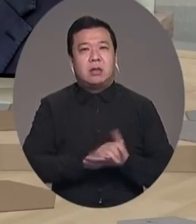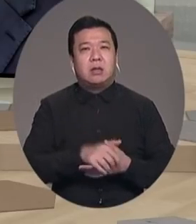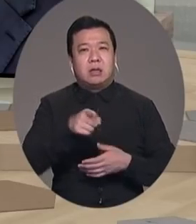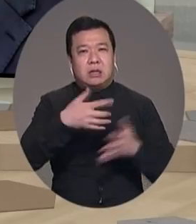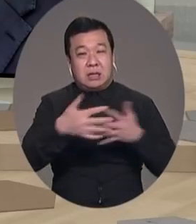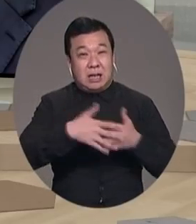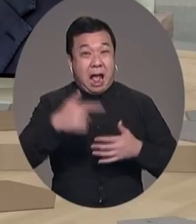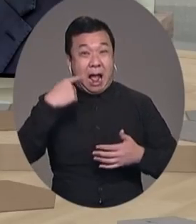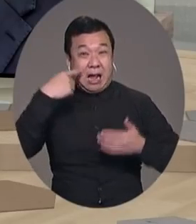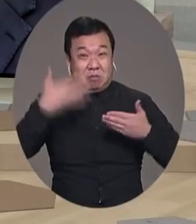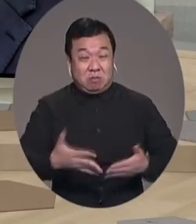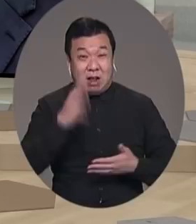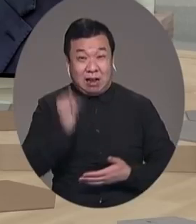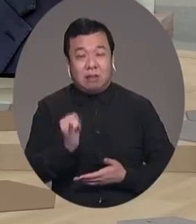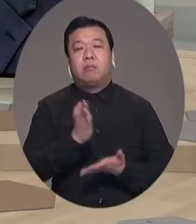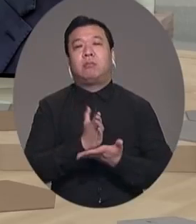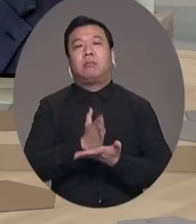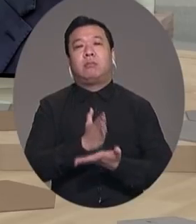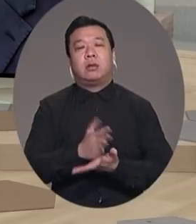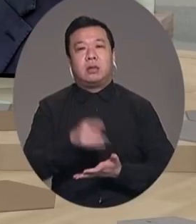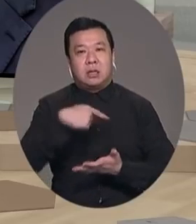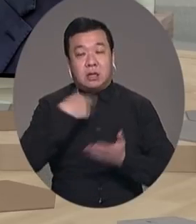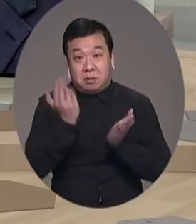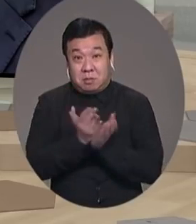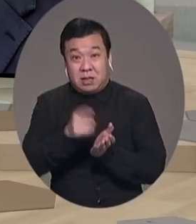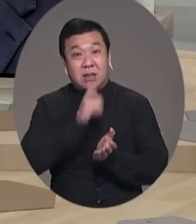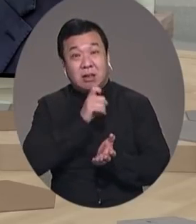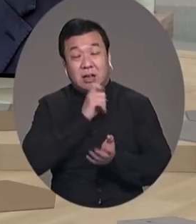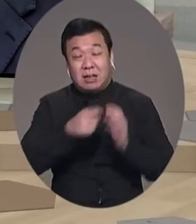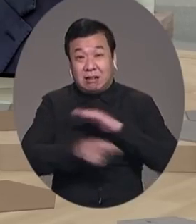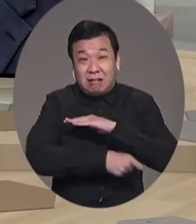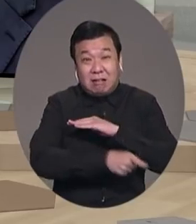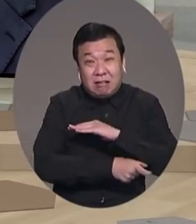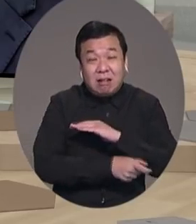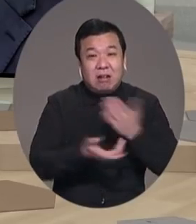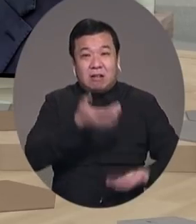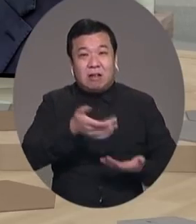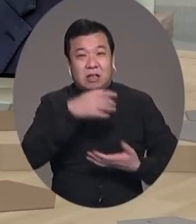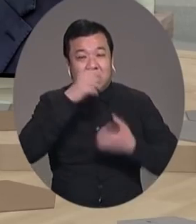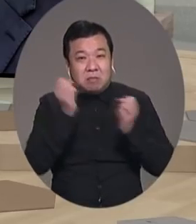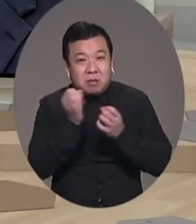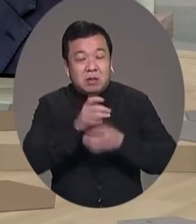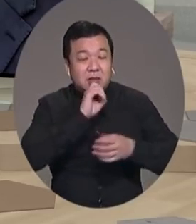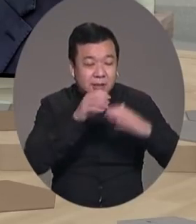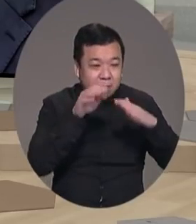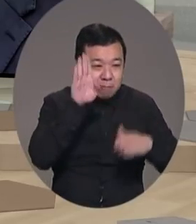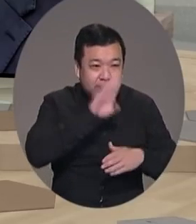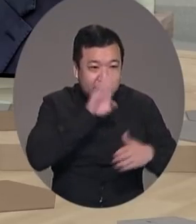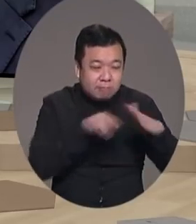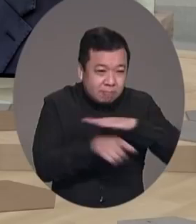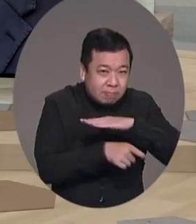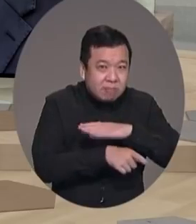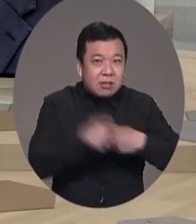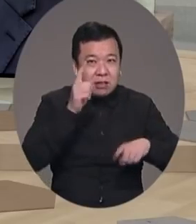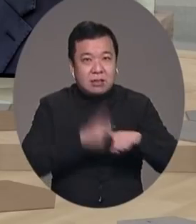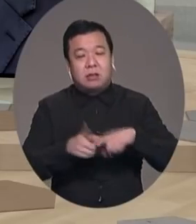就認為事件不算是嚴重失職，要證明席間有利益輸送或者是討論到利益輸送才有